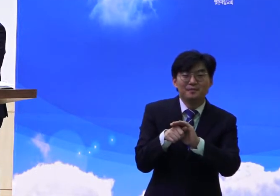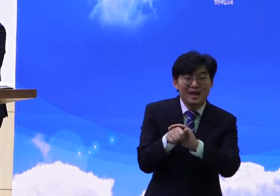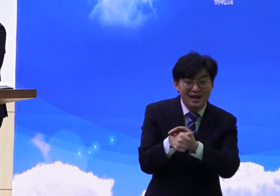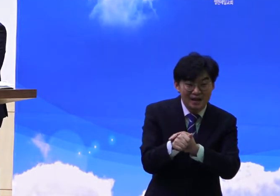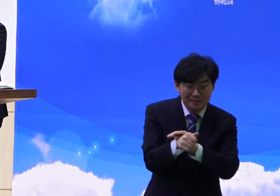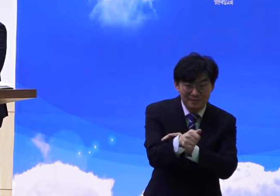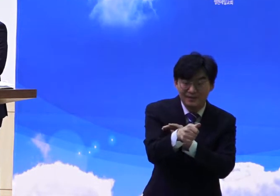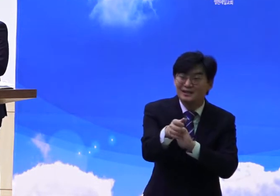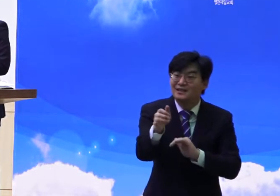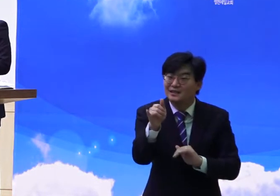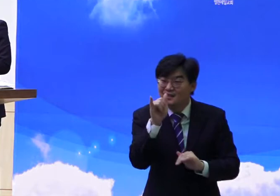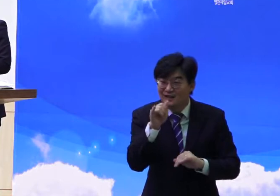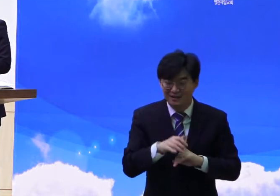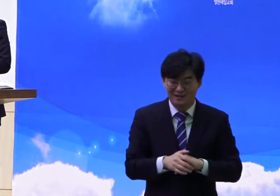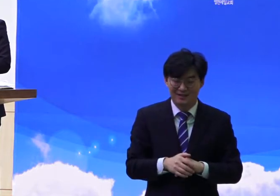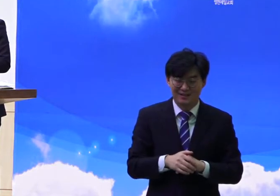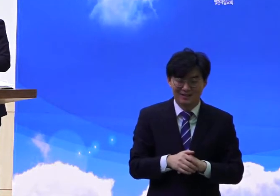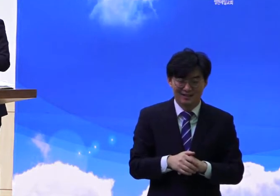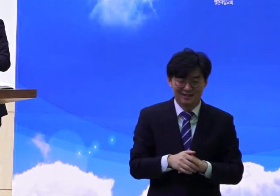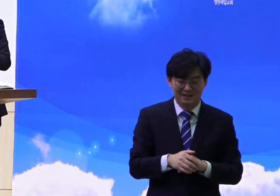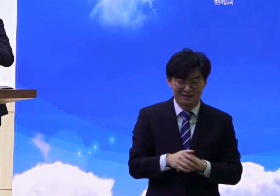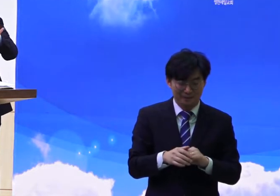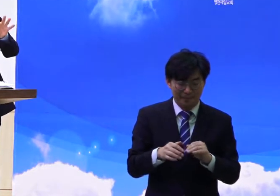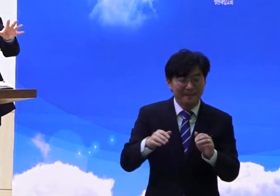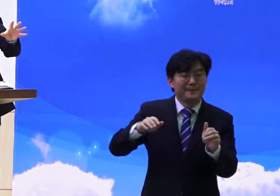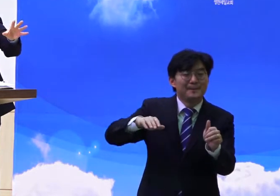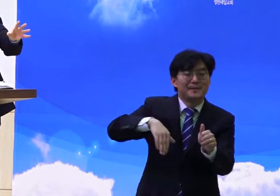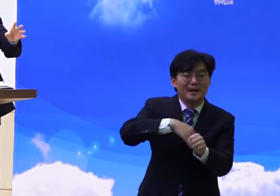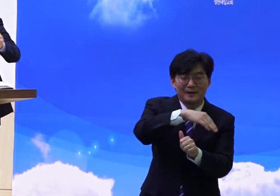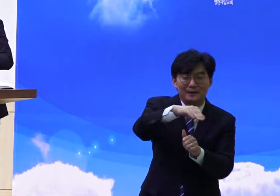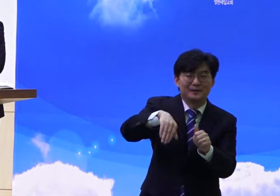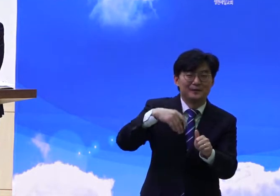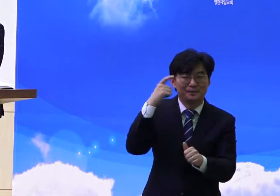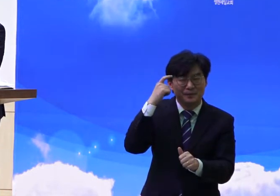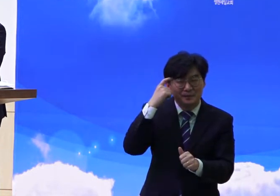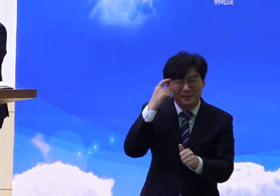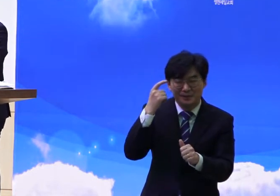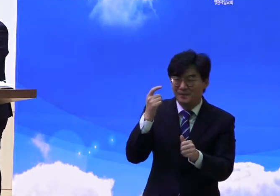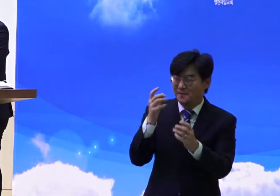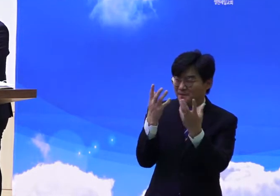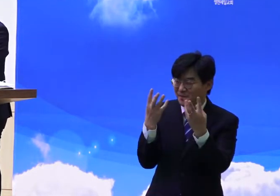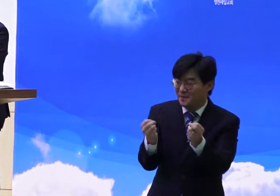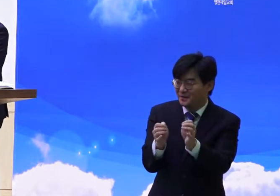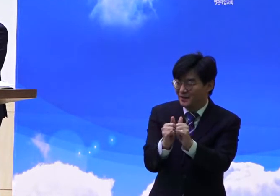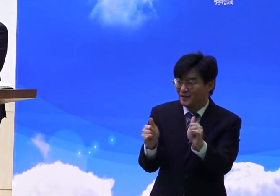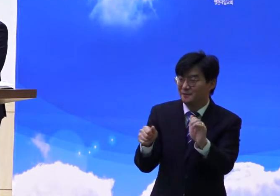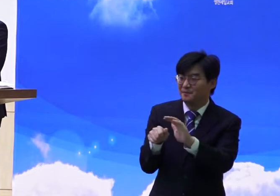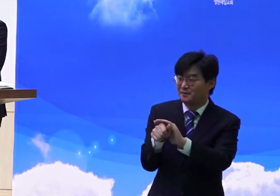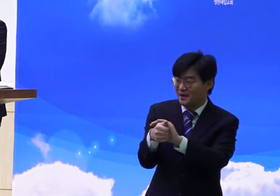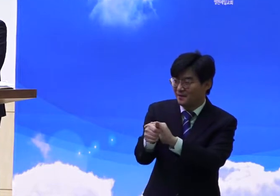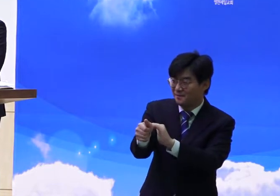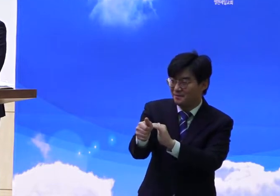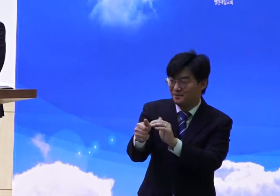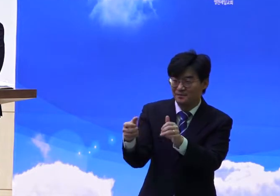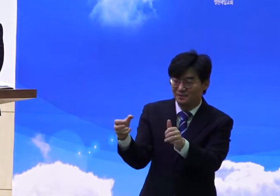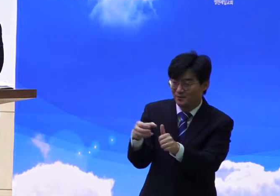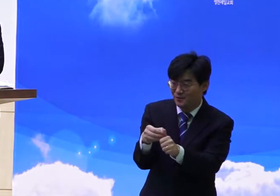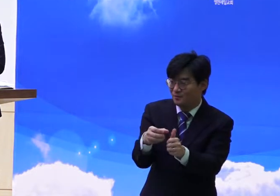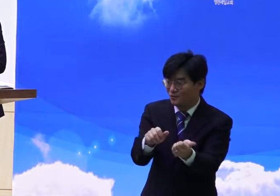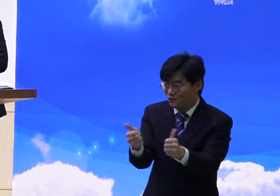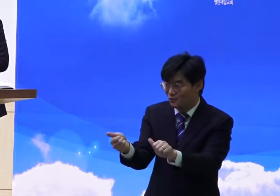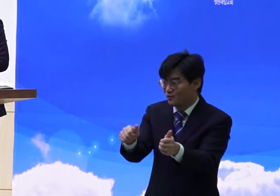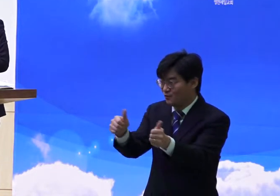그때에 내가 거기 있었다고 한다면, 그 상황 속에서 내 주변의 사람들이 뱀에 물려 죽고 있고 모세가 그런 이야기를 했다고 한다면